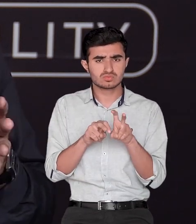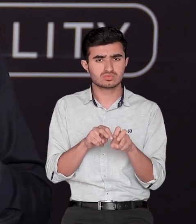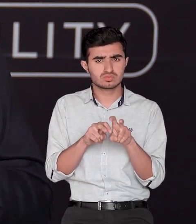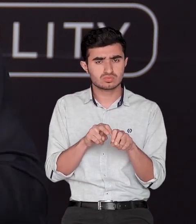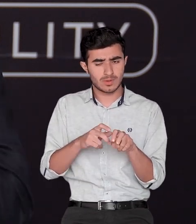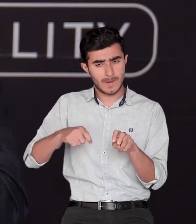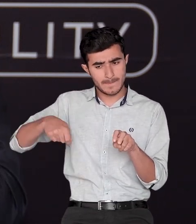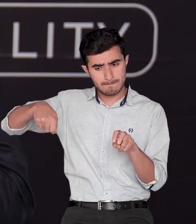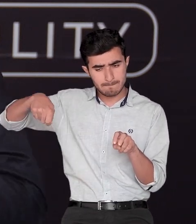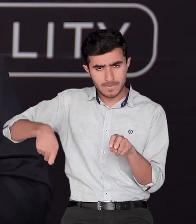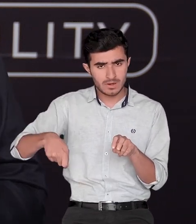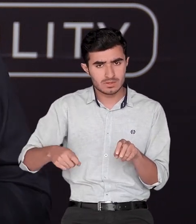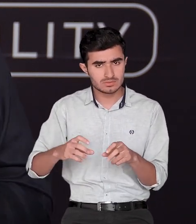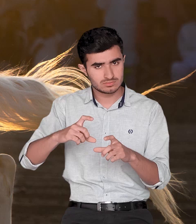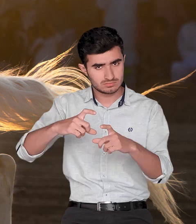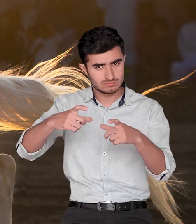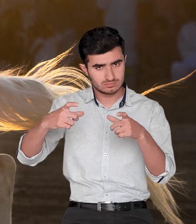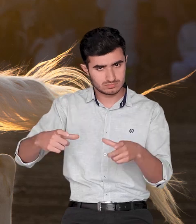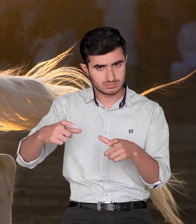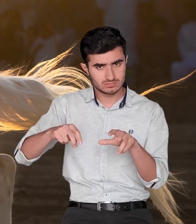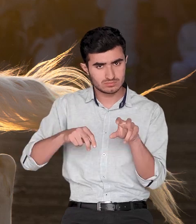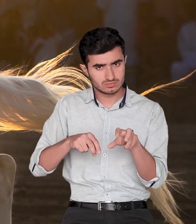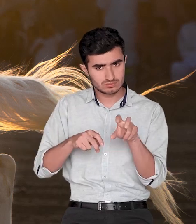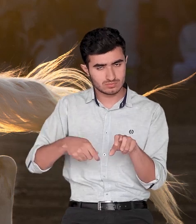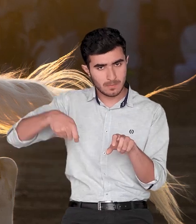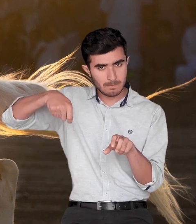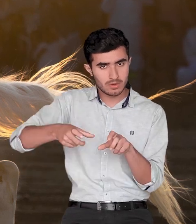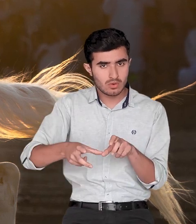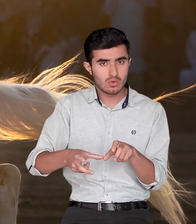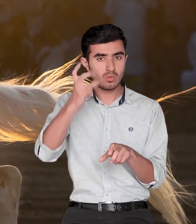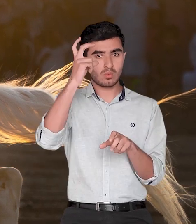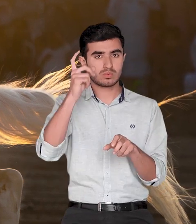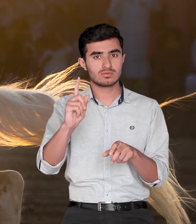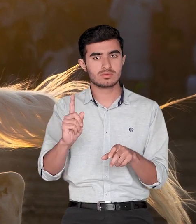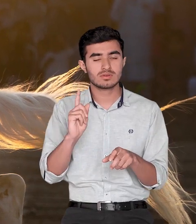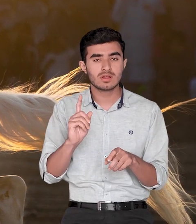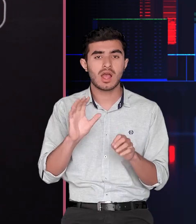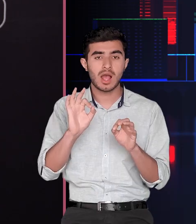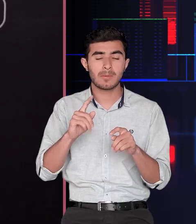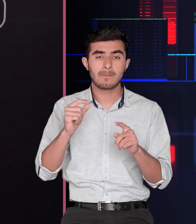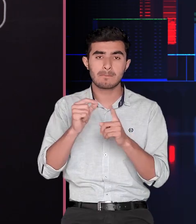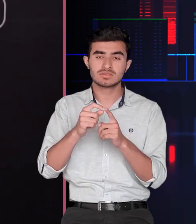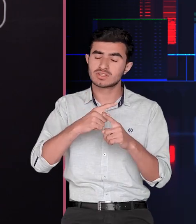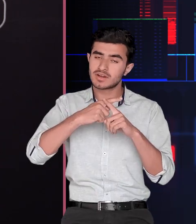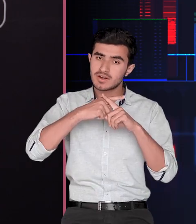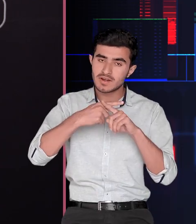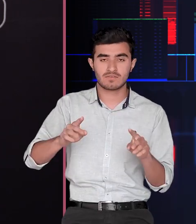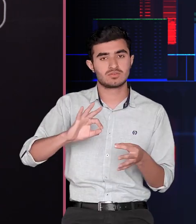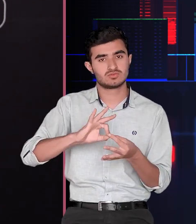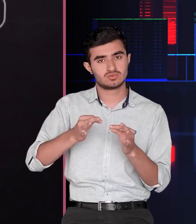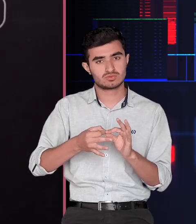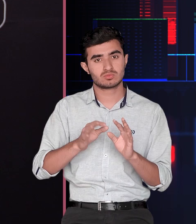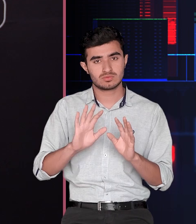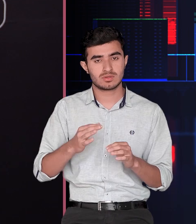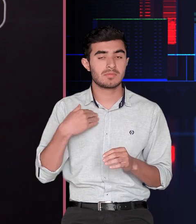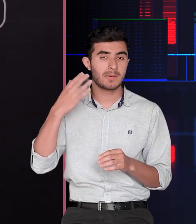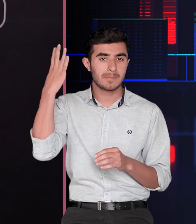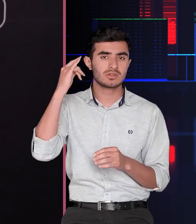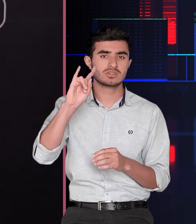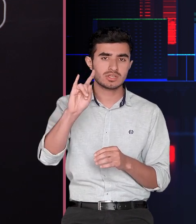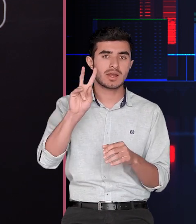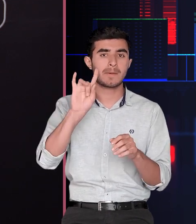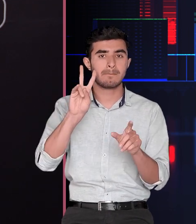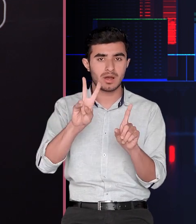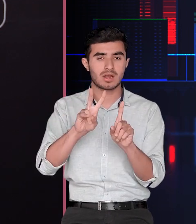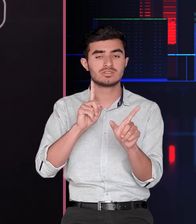इक्वीन फोटोग्राफी के साथ फिर मेरा ये एक सफ़र जारी हुआ। नेज़ाबाजी पाकिस्तान में एक